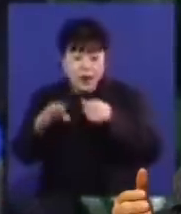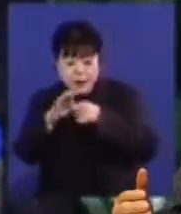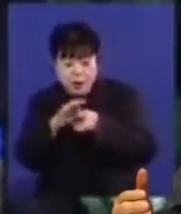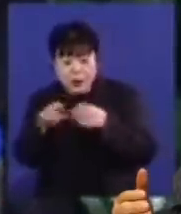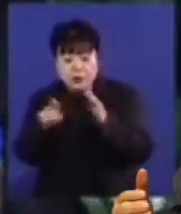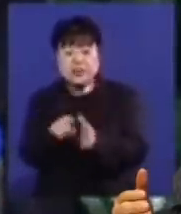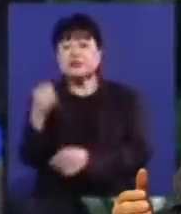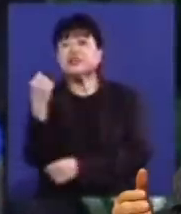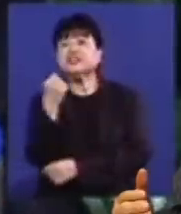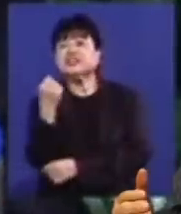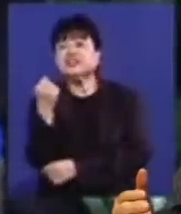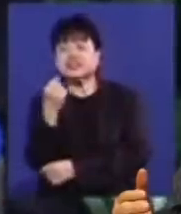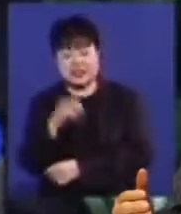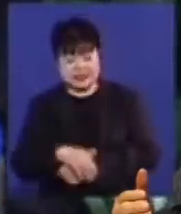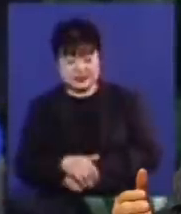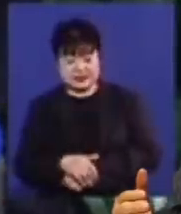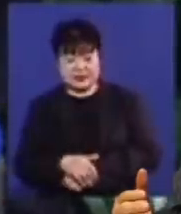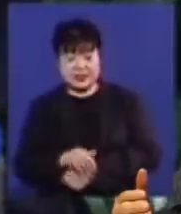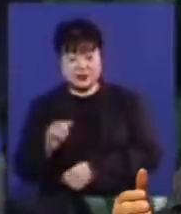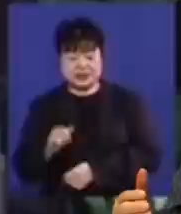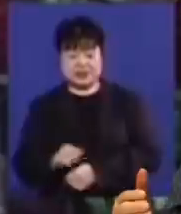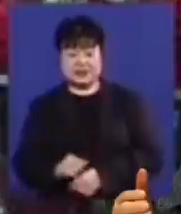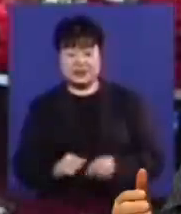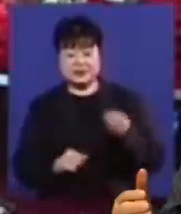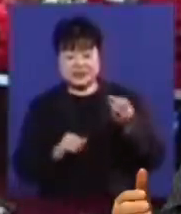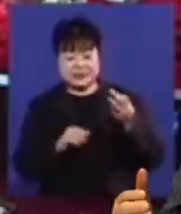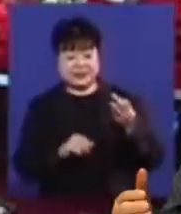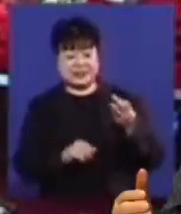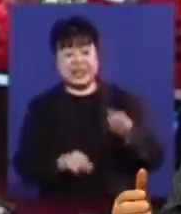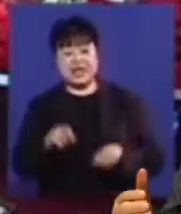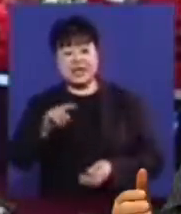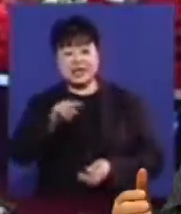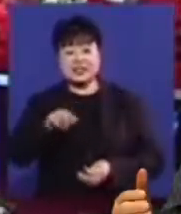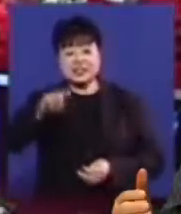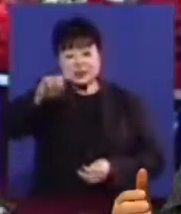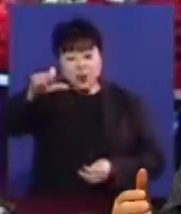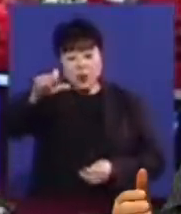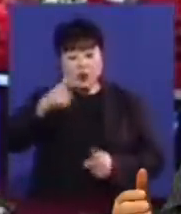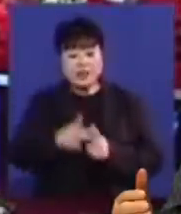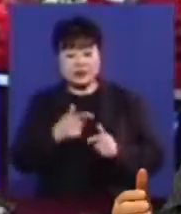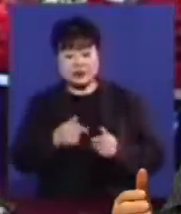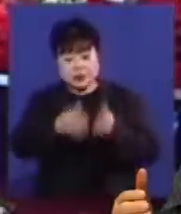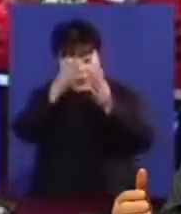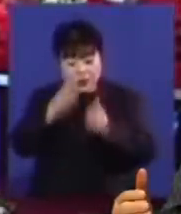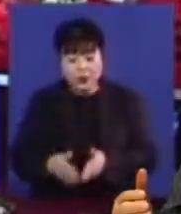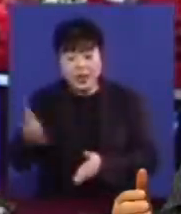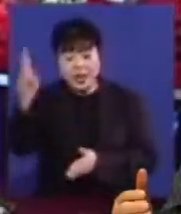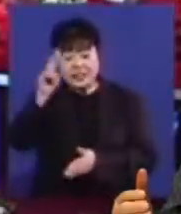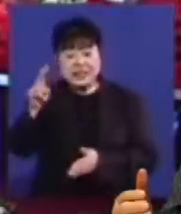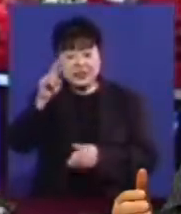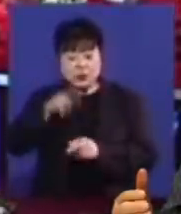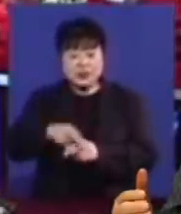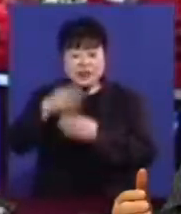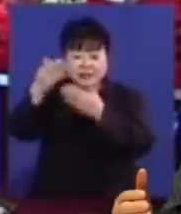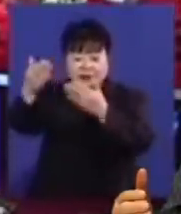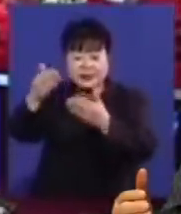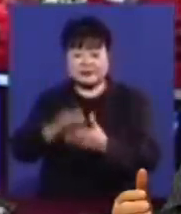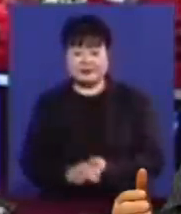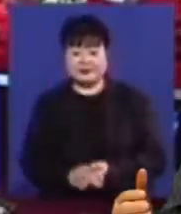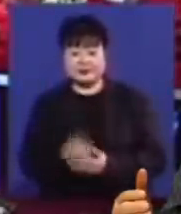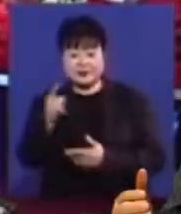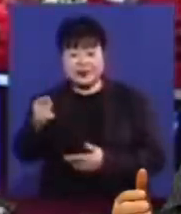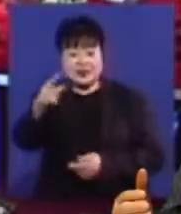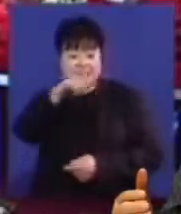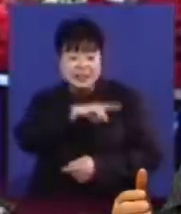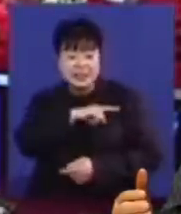믿음이 흔들거리게 돼요. 히브리서 13장 15절에 우리는 예수로 말미암아 항상 찬송의 제사를 하나님께 드리자 이는 그